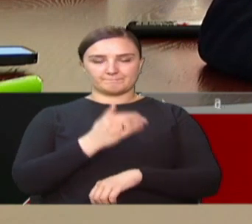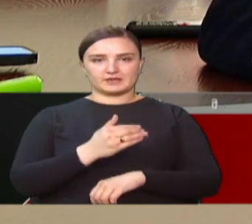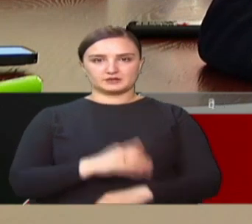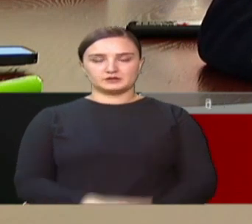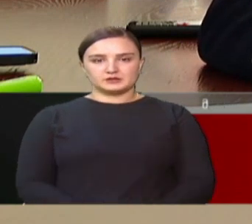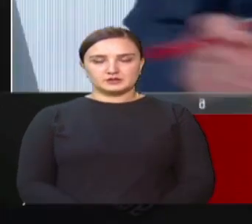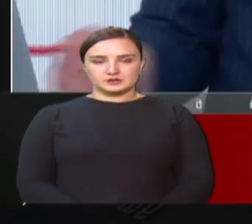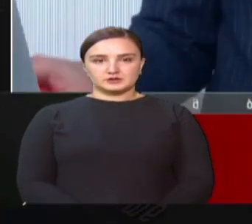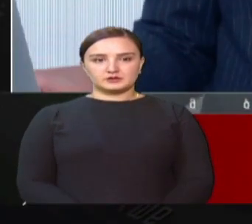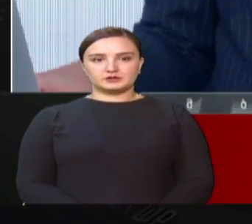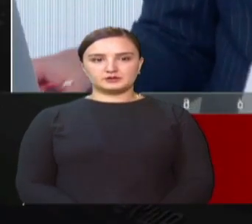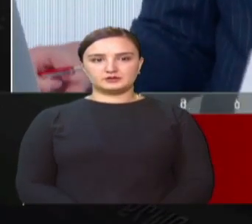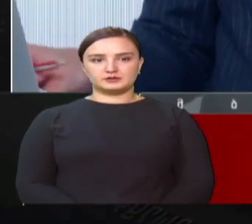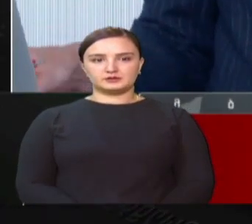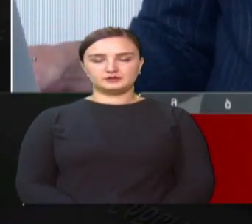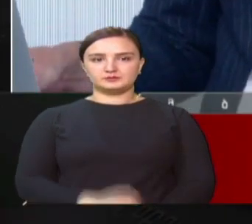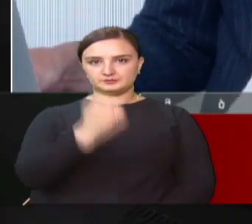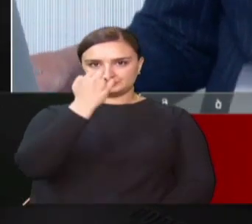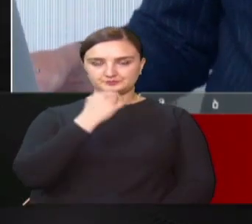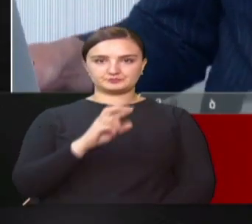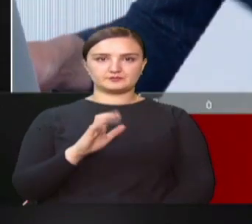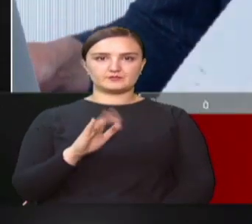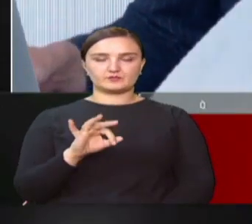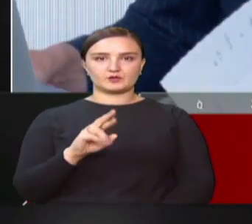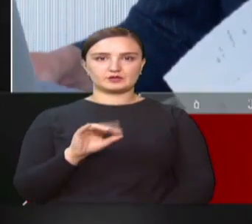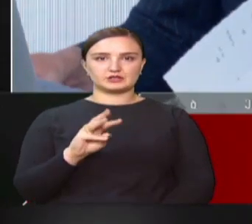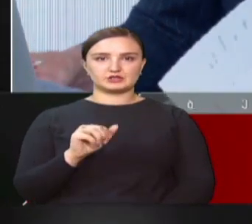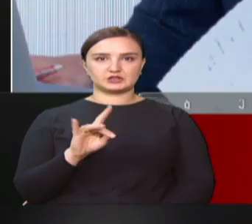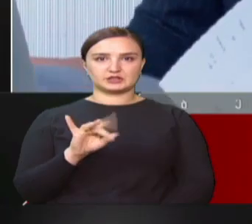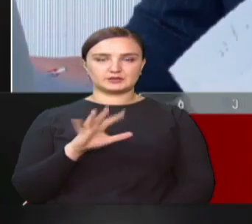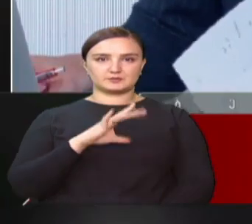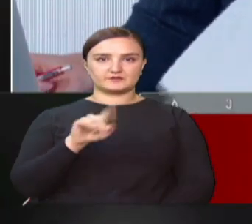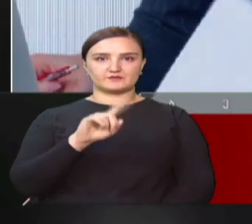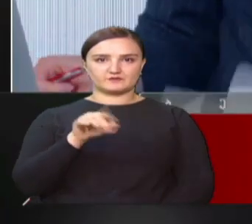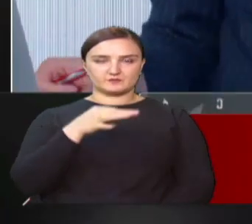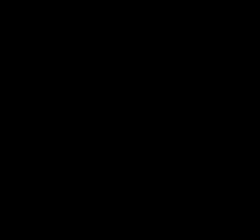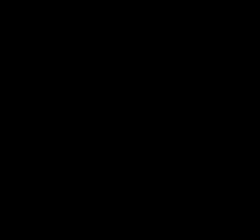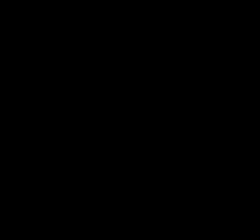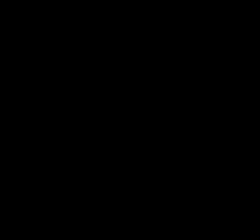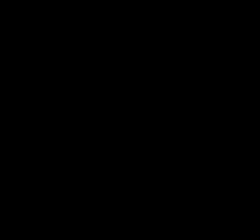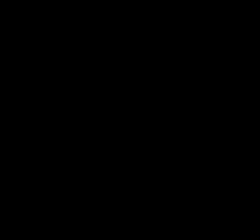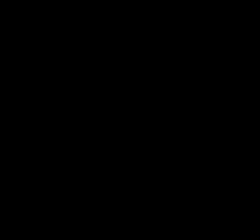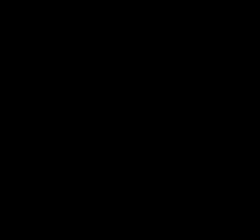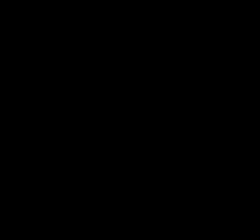ლობისტებად. გასაგებია, დიდი მადლობა. ბექა ოდიშარია პასუხობდა მოამბის შეკითხვებს პირდაპირ ეთერში.